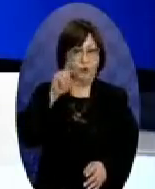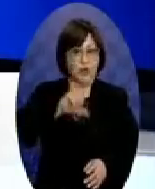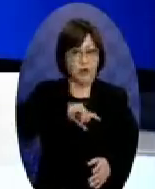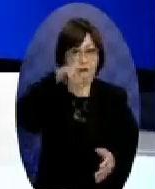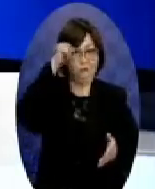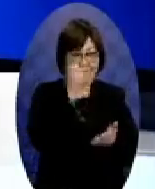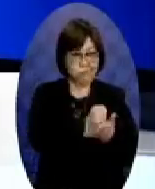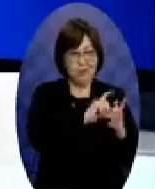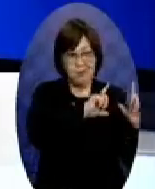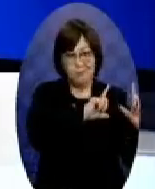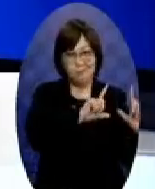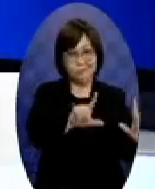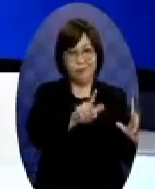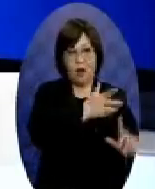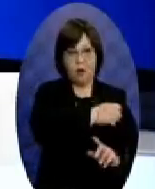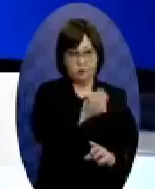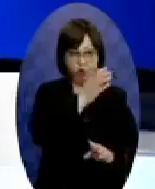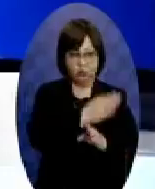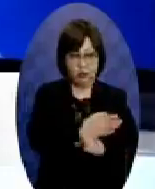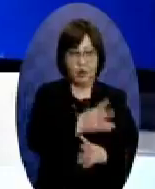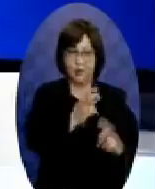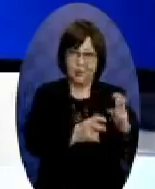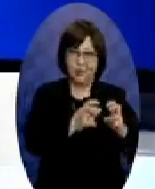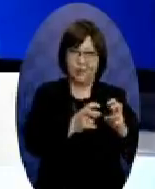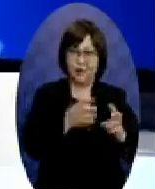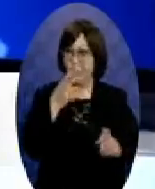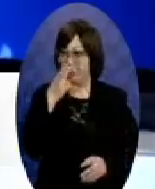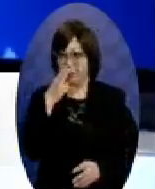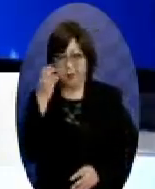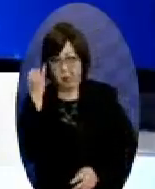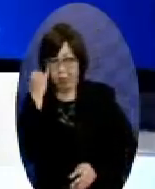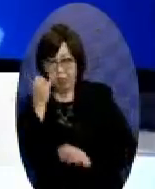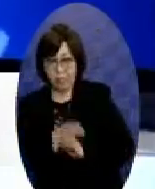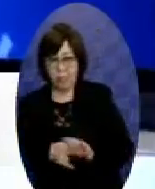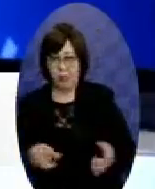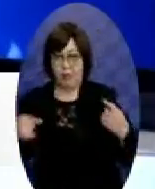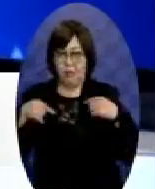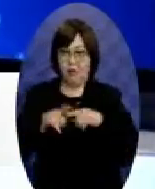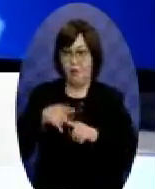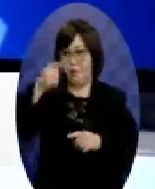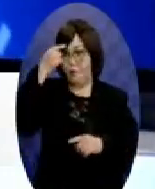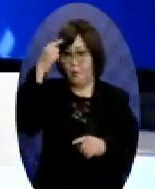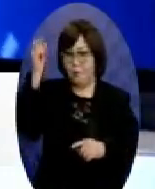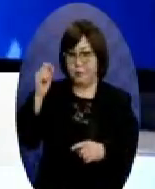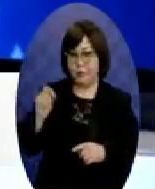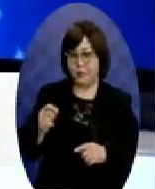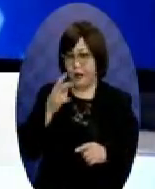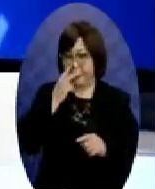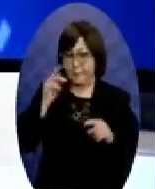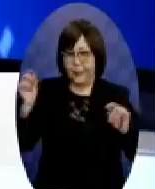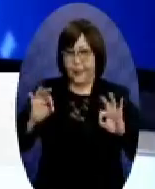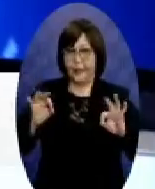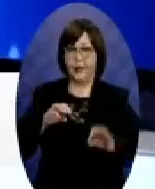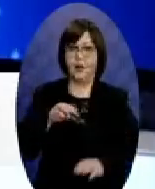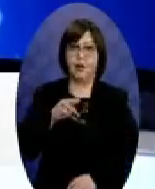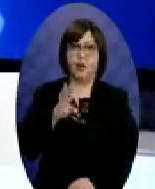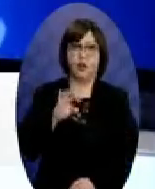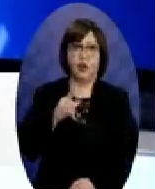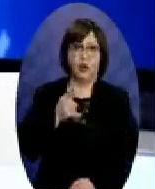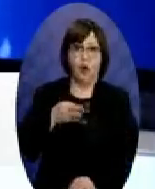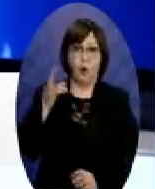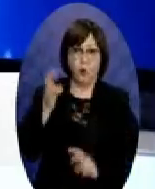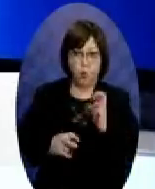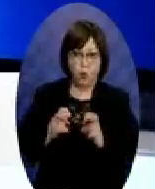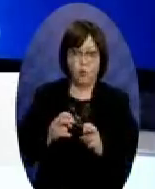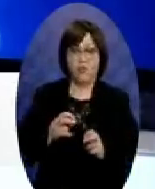их байгаа хта тий. Хүмүүс бол одоо ялахгүй шттэ. Энэ нь л одоо Монгол үчигтэй энэ төмөн дөрв компани одоо торг юм